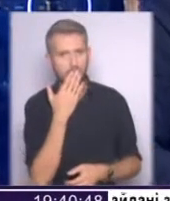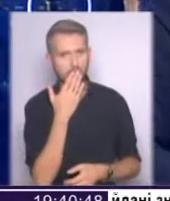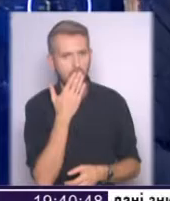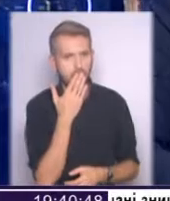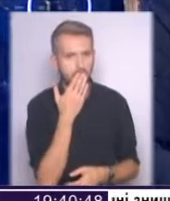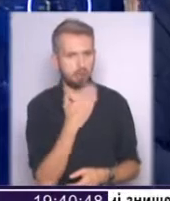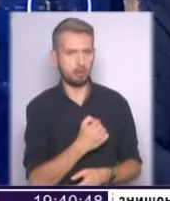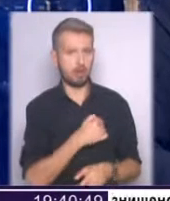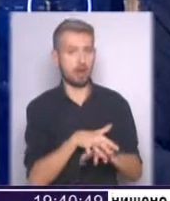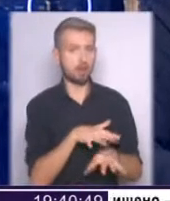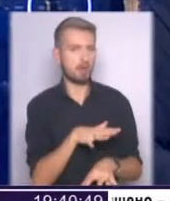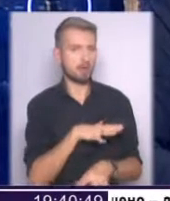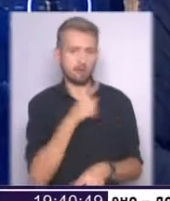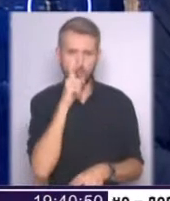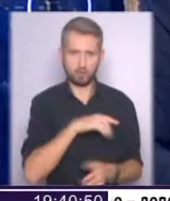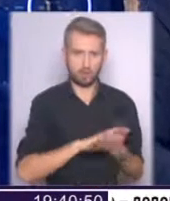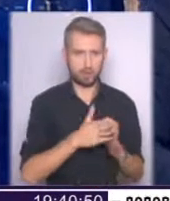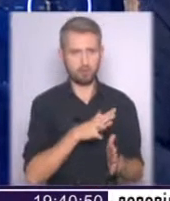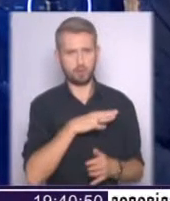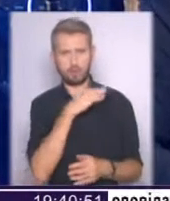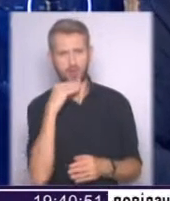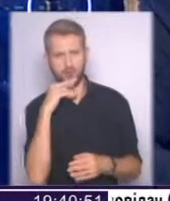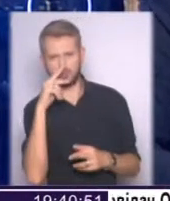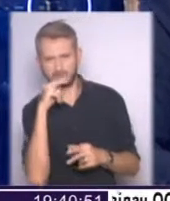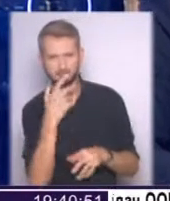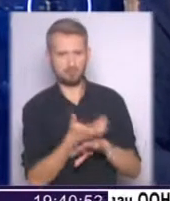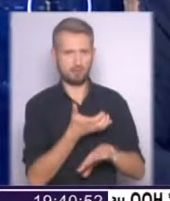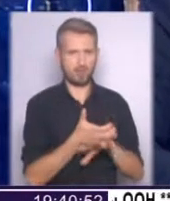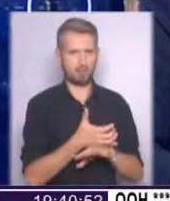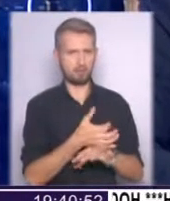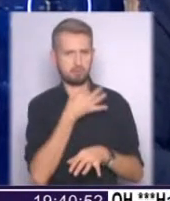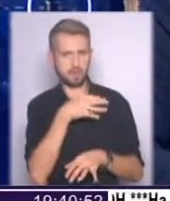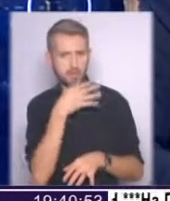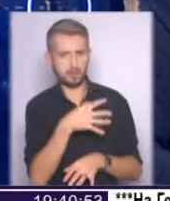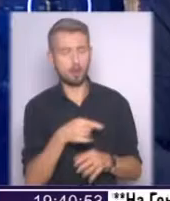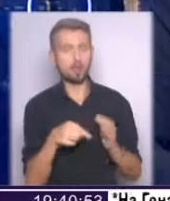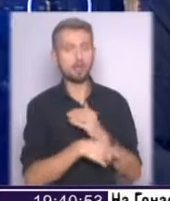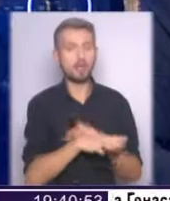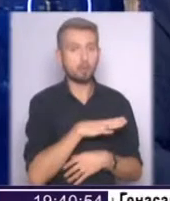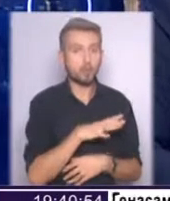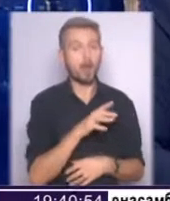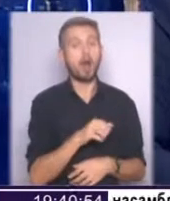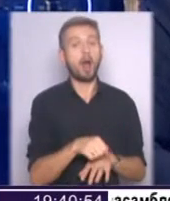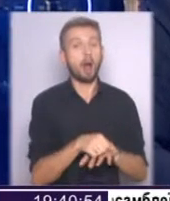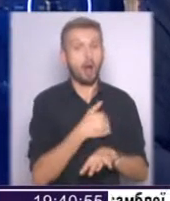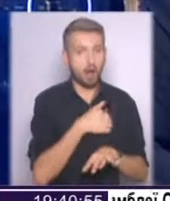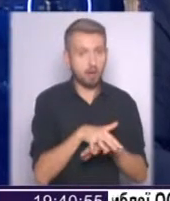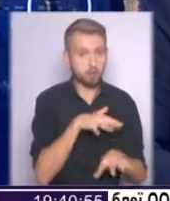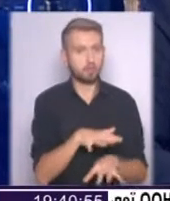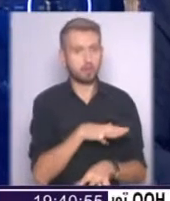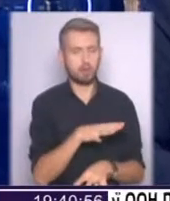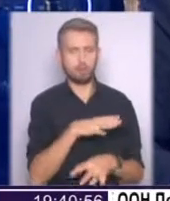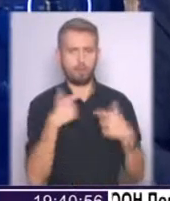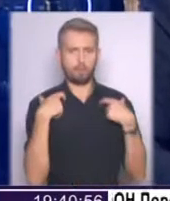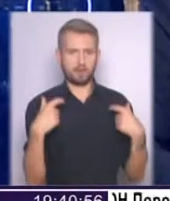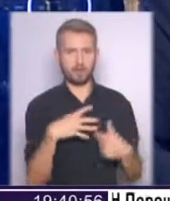в найкращому стані. Було багато недоліків, багато претензій. І корупція була, але вона була. І були офіцери, і